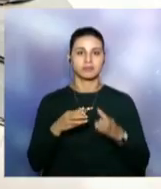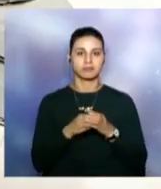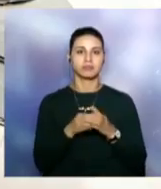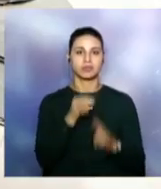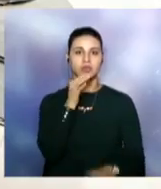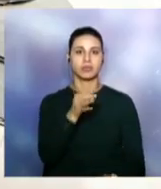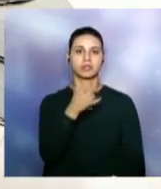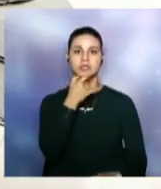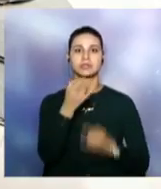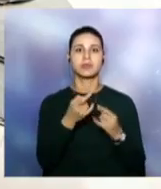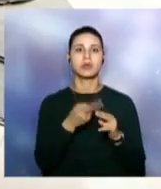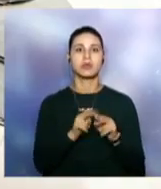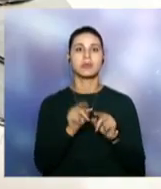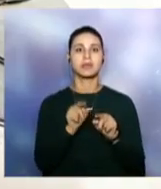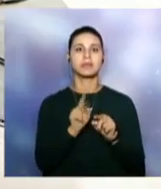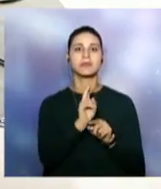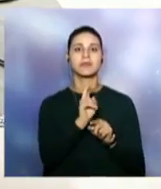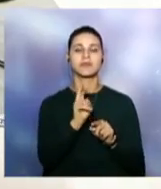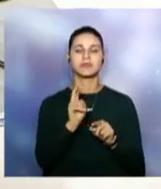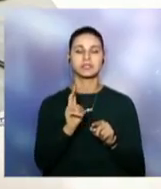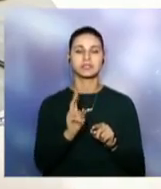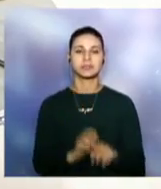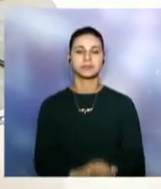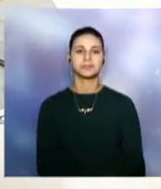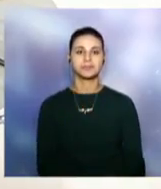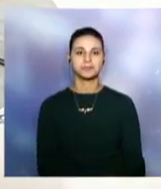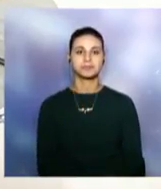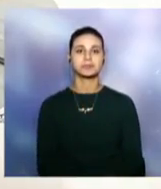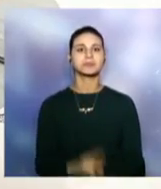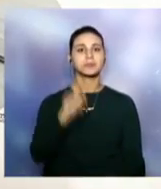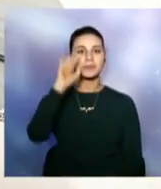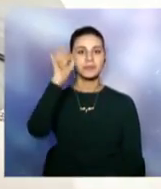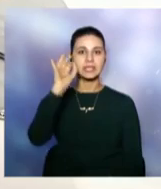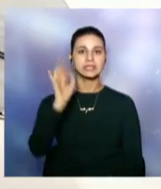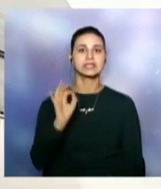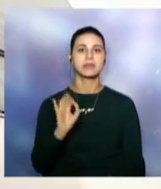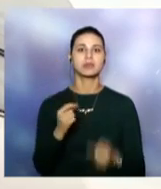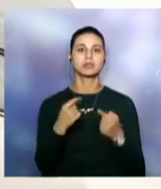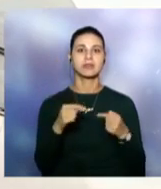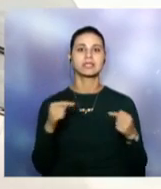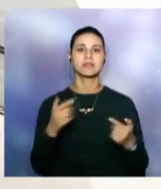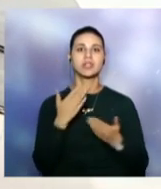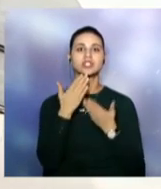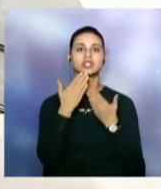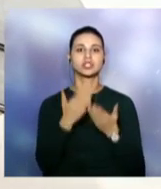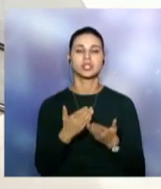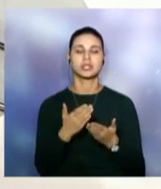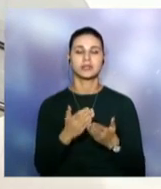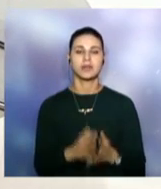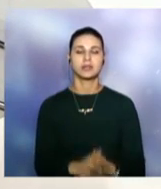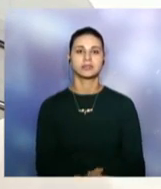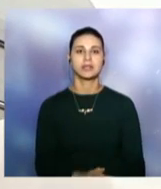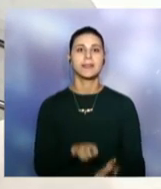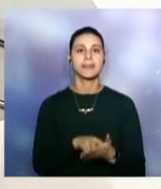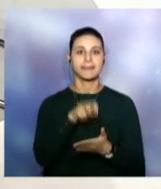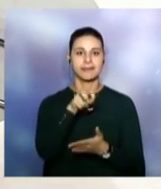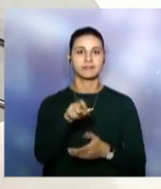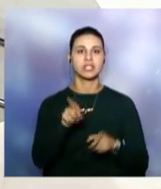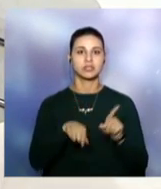ვუპასუხე მაყურებელთა იმ ნაწილს, რომელიც სისტემატურად ამა თუ იმ კითხვას წერს